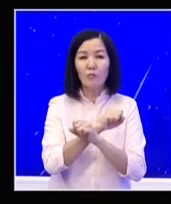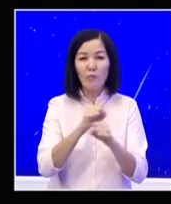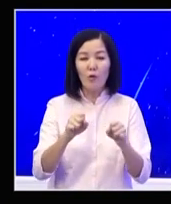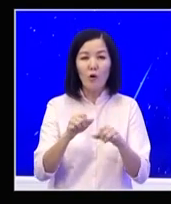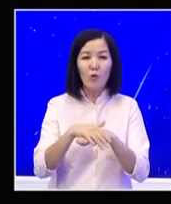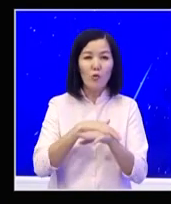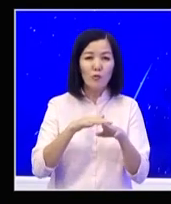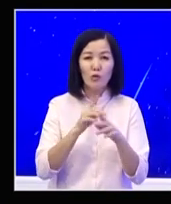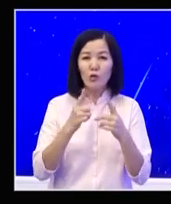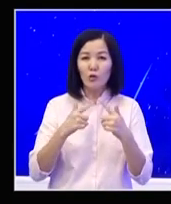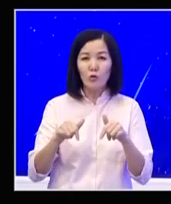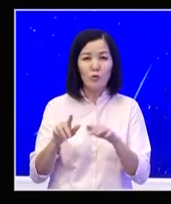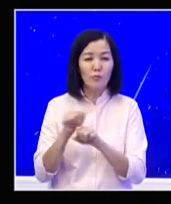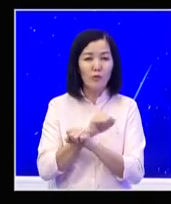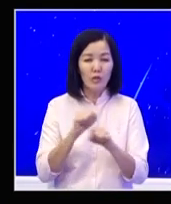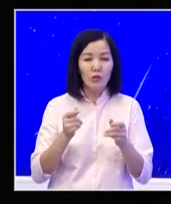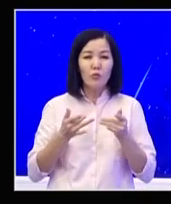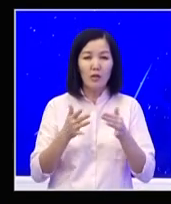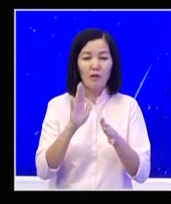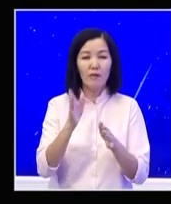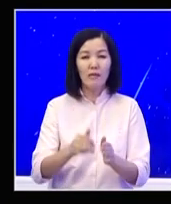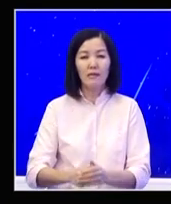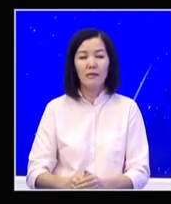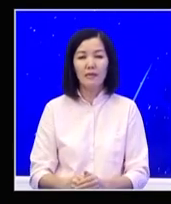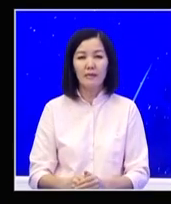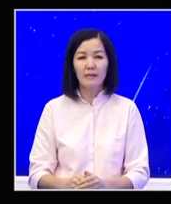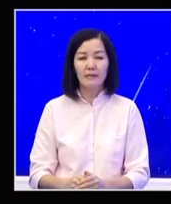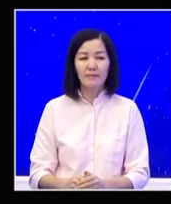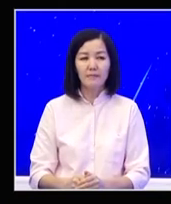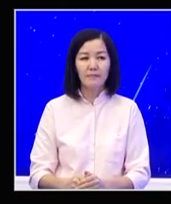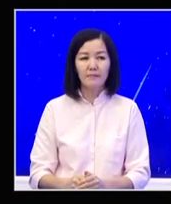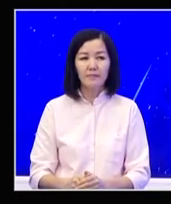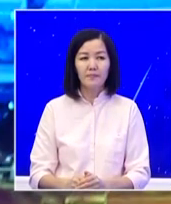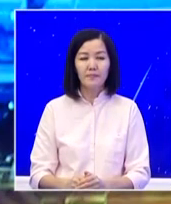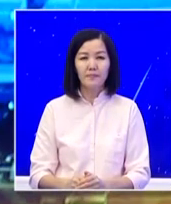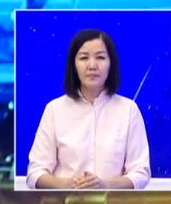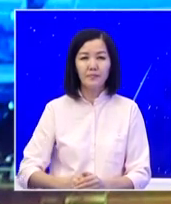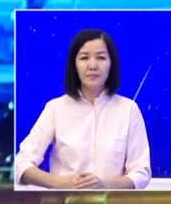көпшілік шараларды ұйымдастырмауды талап етіледі.